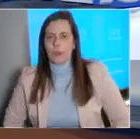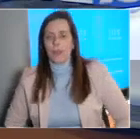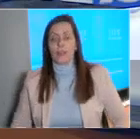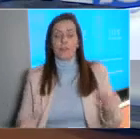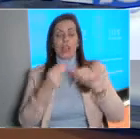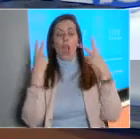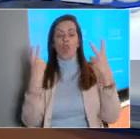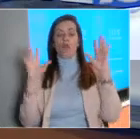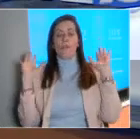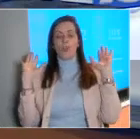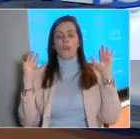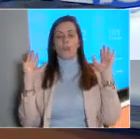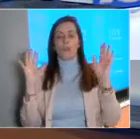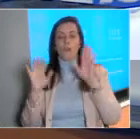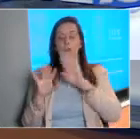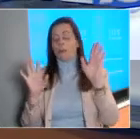ביחסים